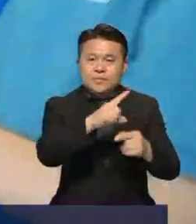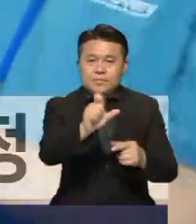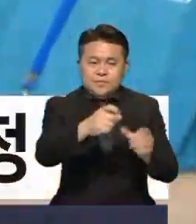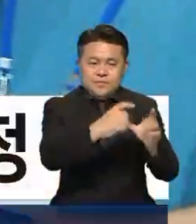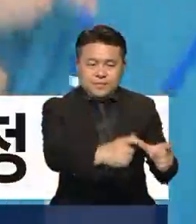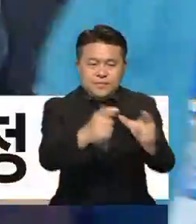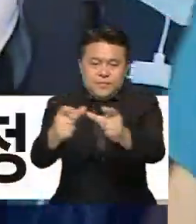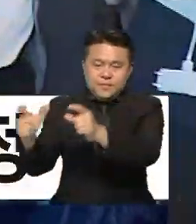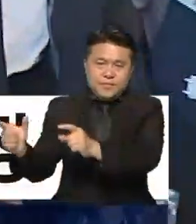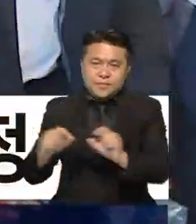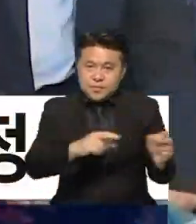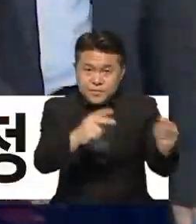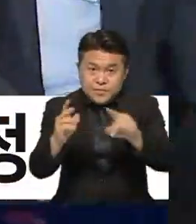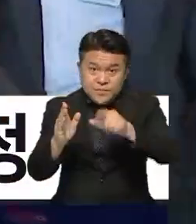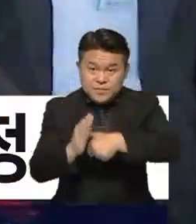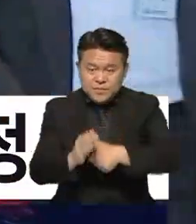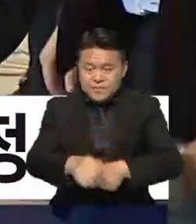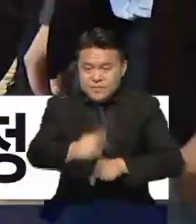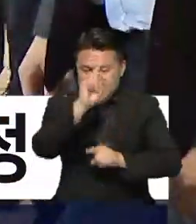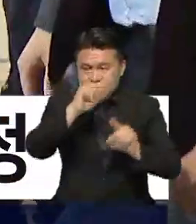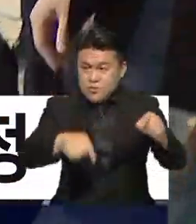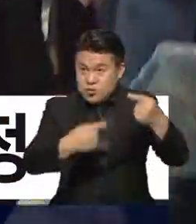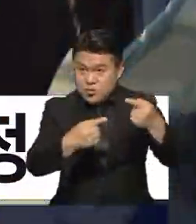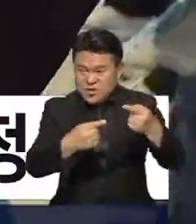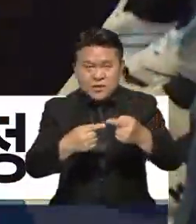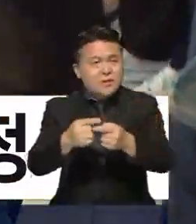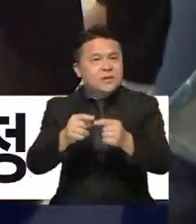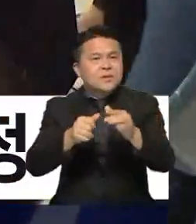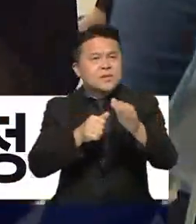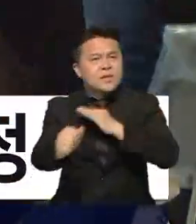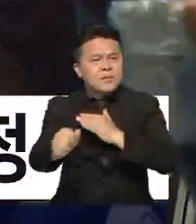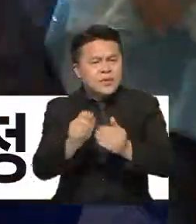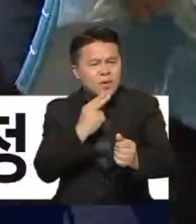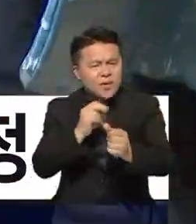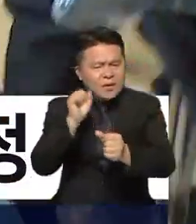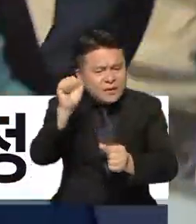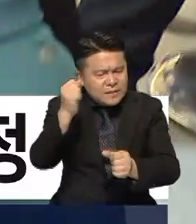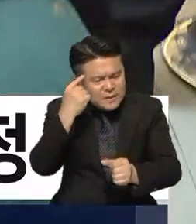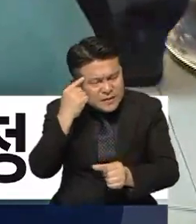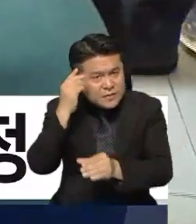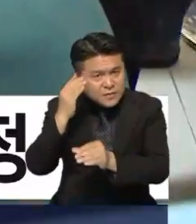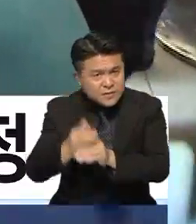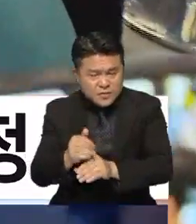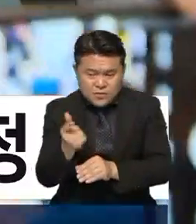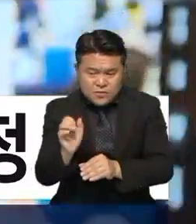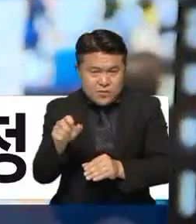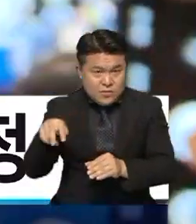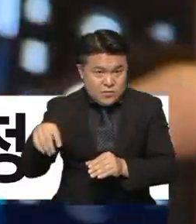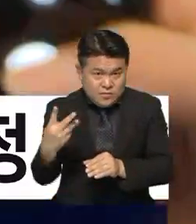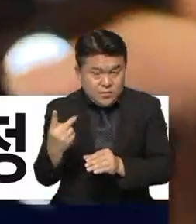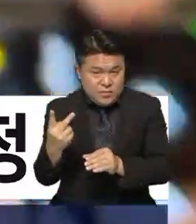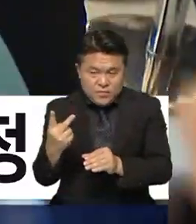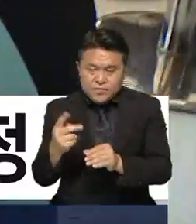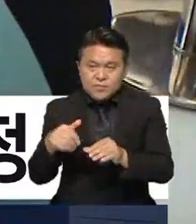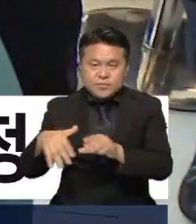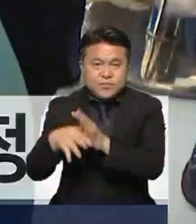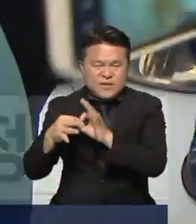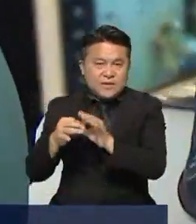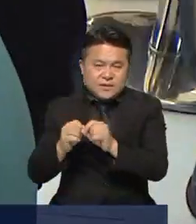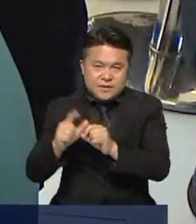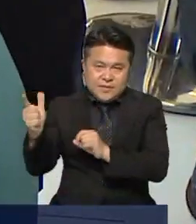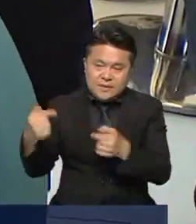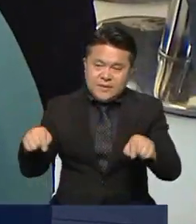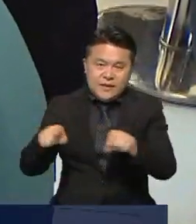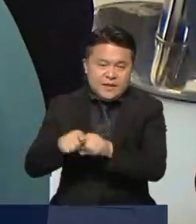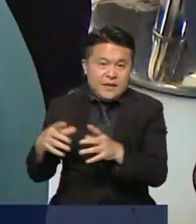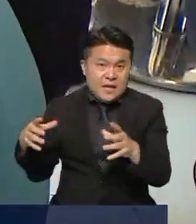개별 토론에선 이재명 상임고문이 당권 도전을 고심 중인 홍영표 의원 등 친문 의원 상당수와 같은 조에